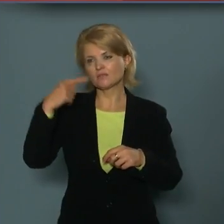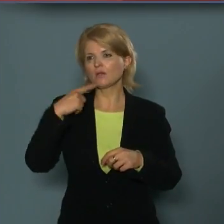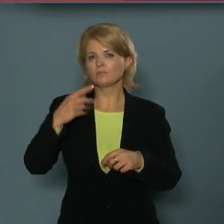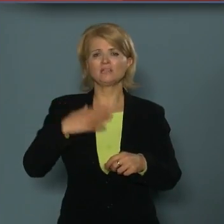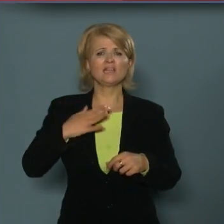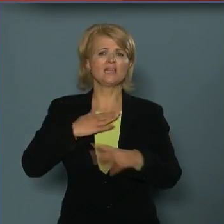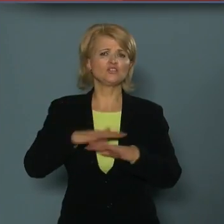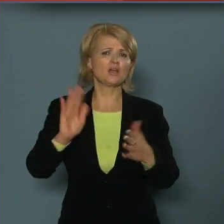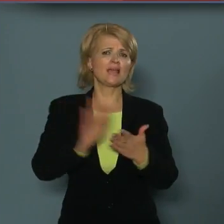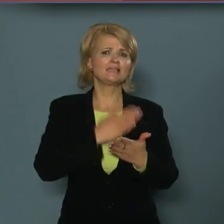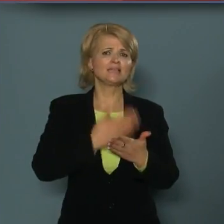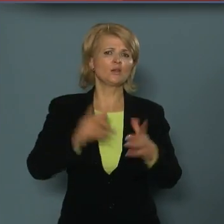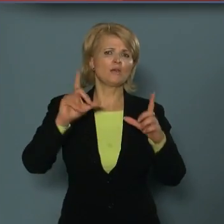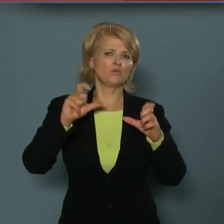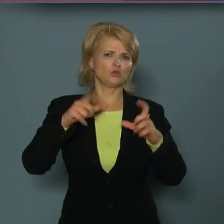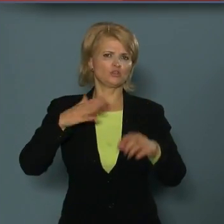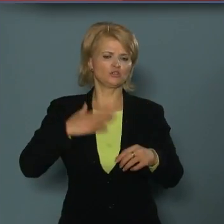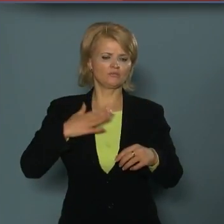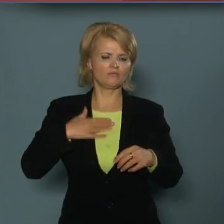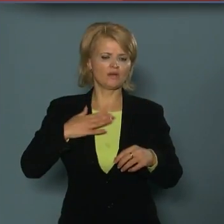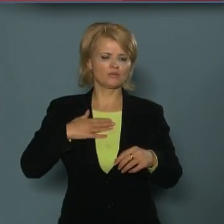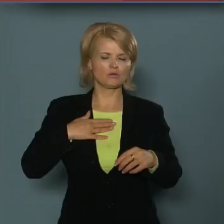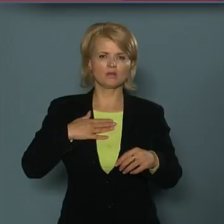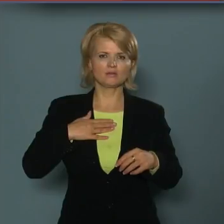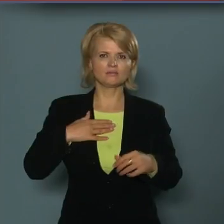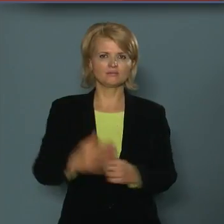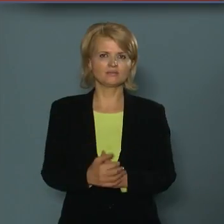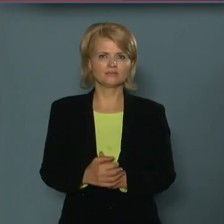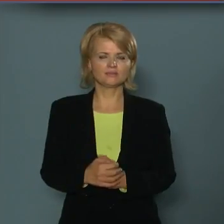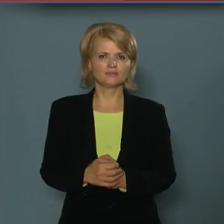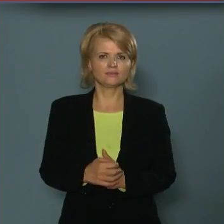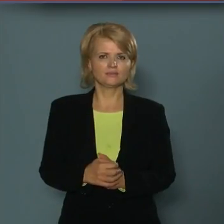én csak egy egyszerű fotográfus vagyok, és ez ki is hangsúlyozta szót.